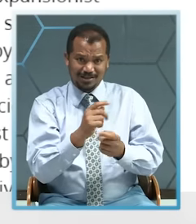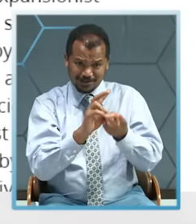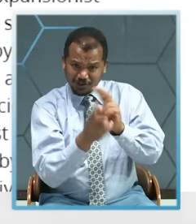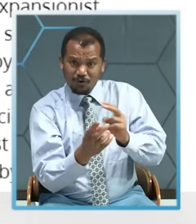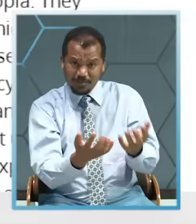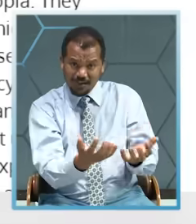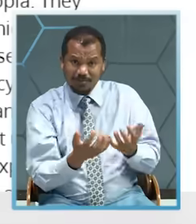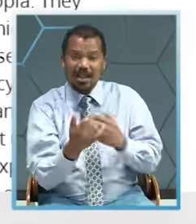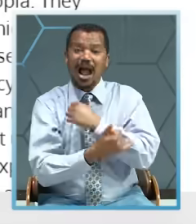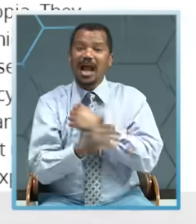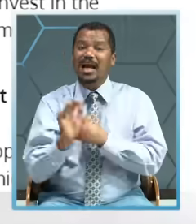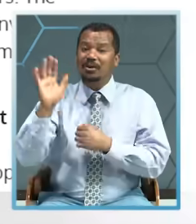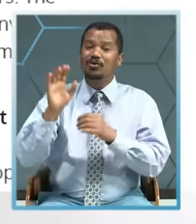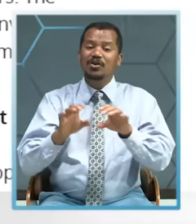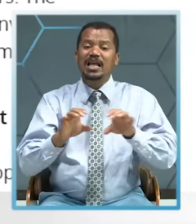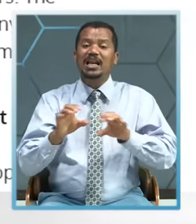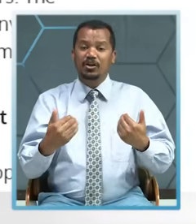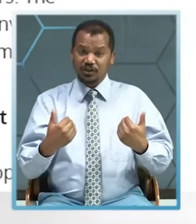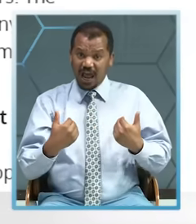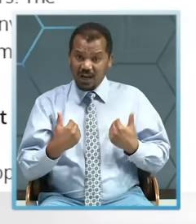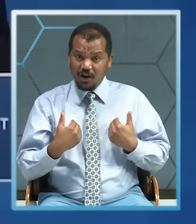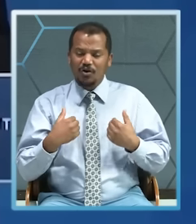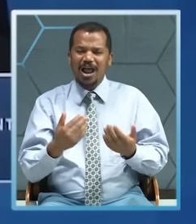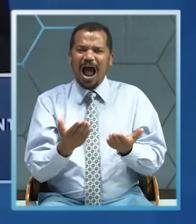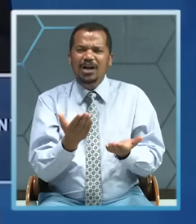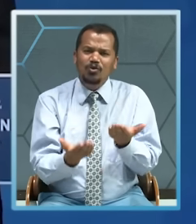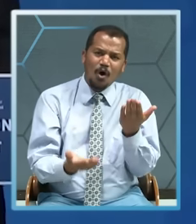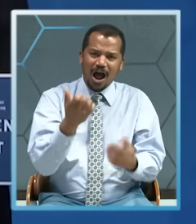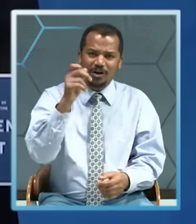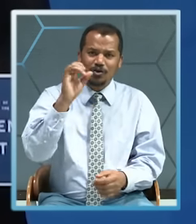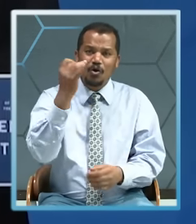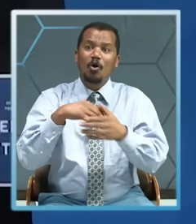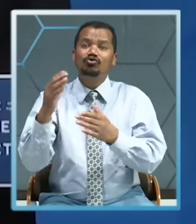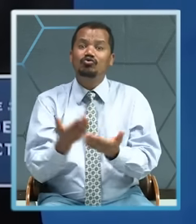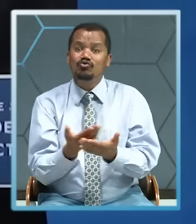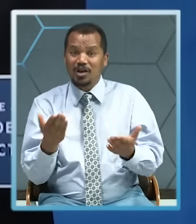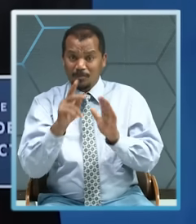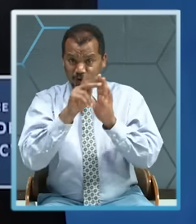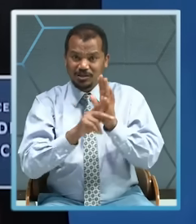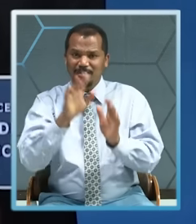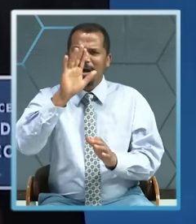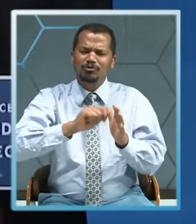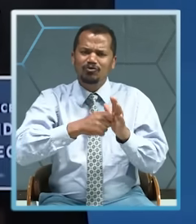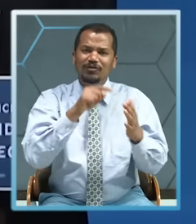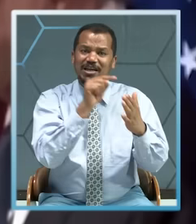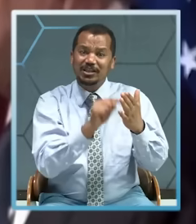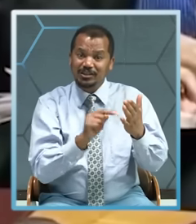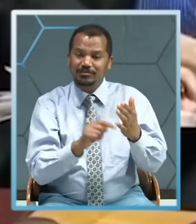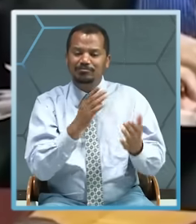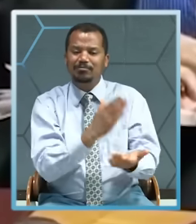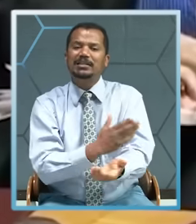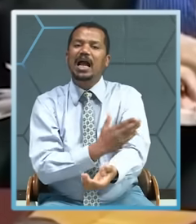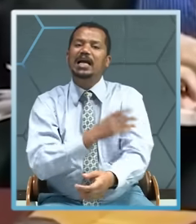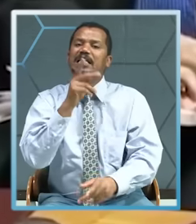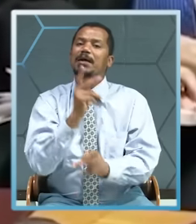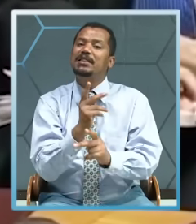በተግባር እንዲመነዘር ከተፈለገ ሀገራቸው እያራመደች ያለውን አድሏዊ የውጭ ጉዳይ ፖሊሲን ቢያንስ በአምስት ቁልፍ